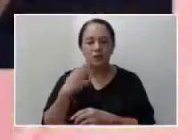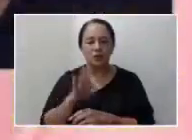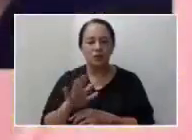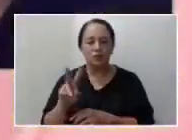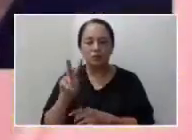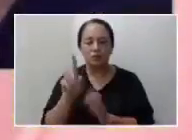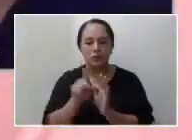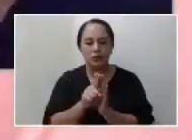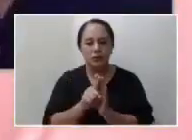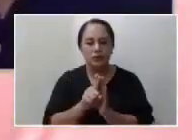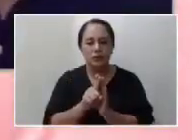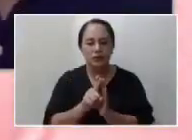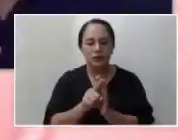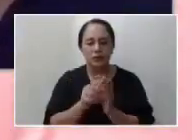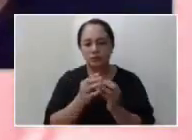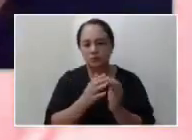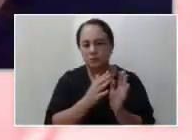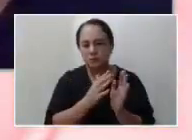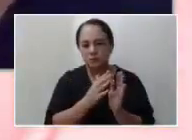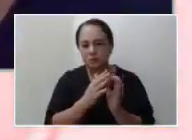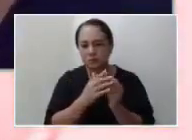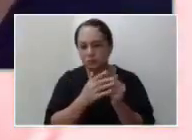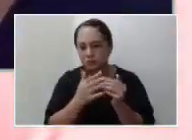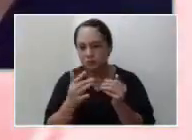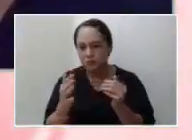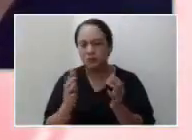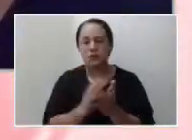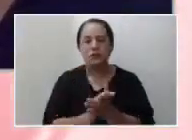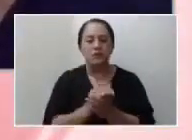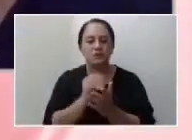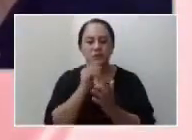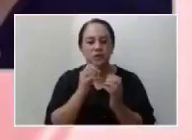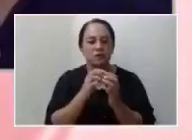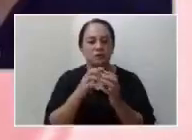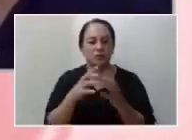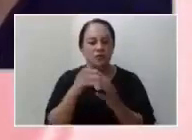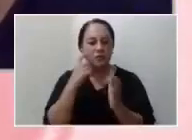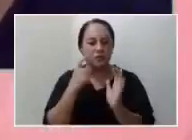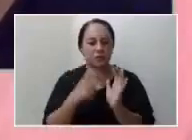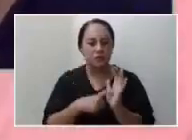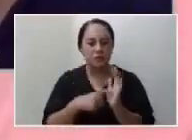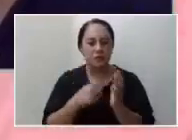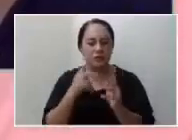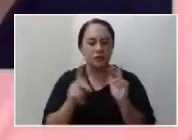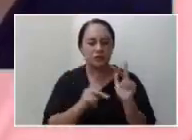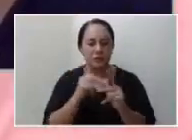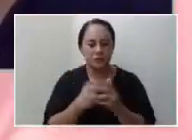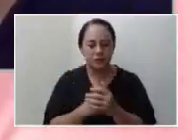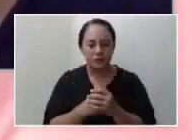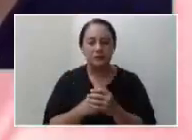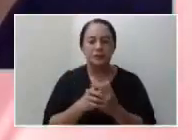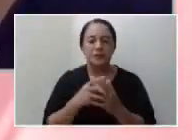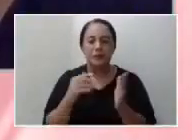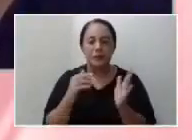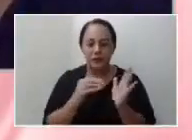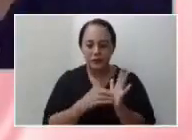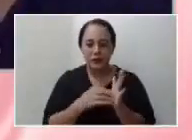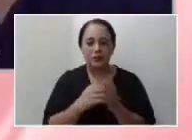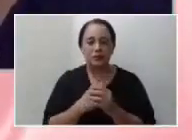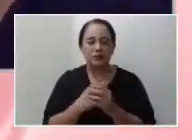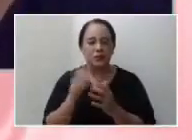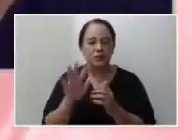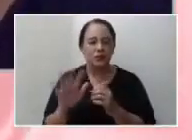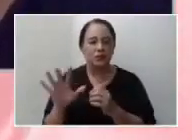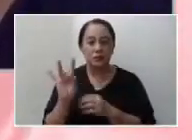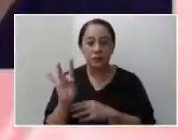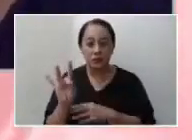loob. Kaya ang tutok niya ay papunta sa crater. At kung talagang magkakaroon ng mga pagbabago sa kondisyon